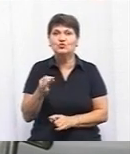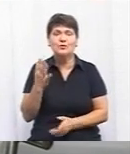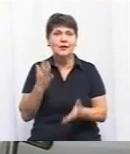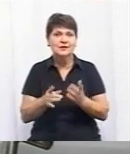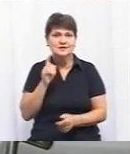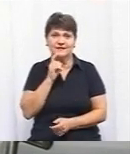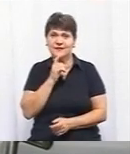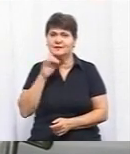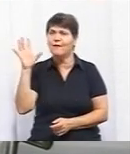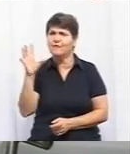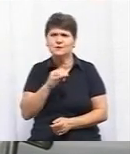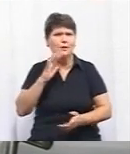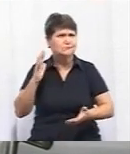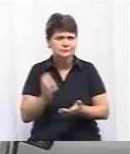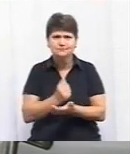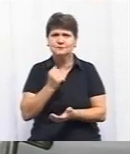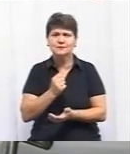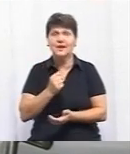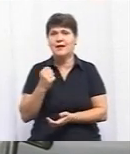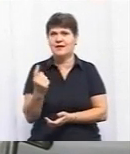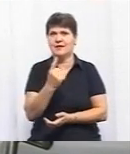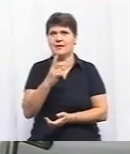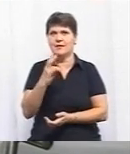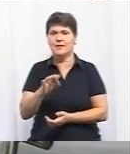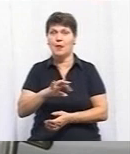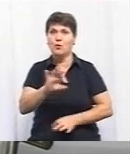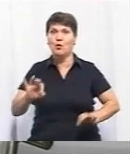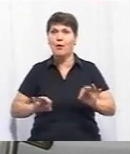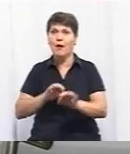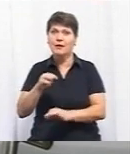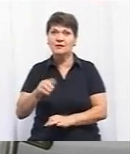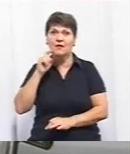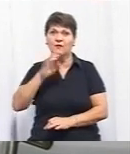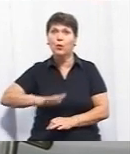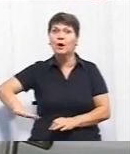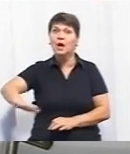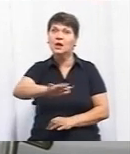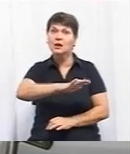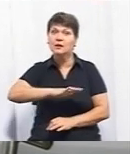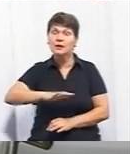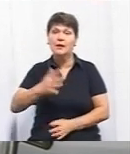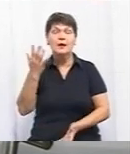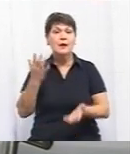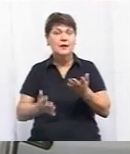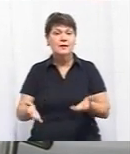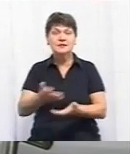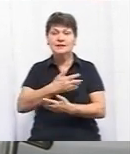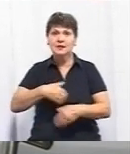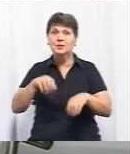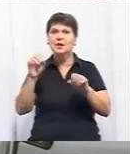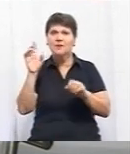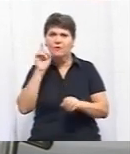все вийде, насправді він такий єдиний цей проєкт в Україні. Якщо в нас в Вінниці вийде, ми зможемо його дублювати в різних селах,